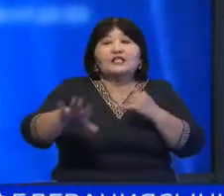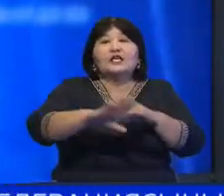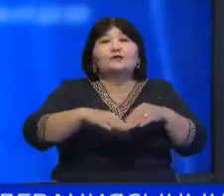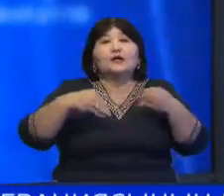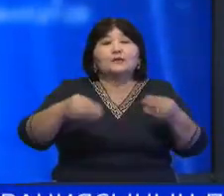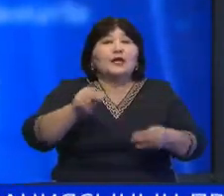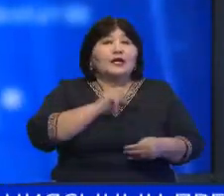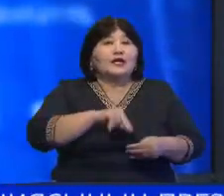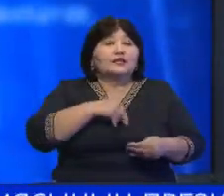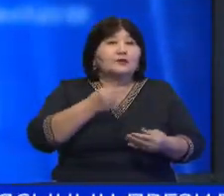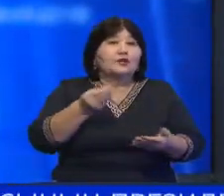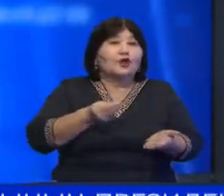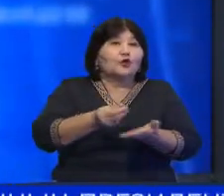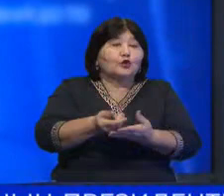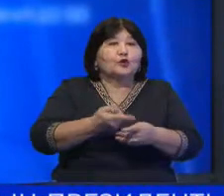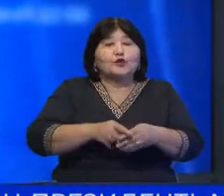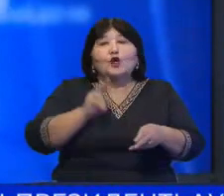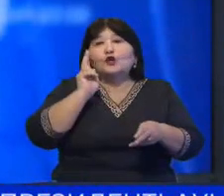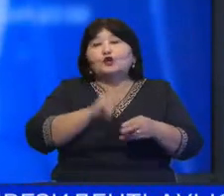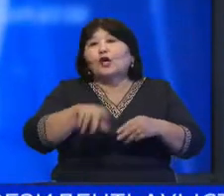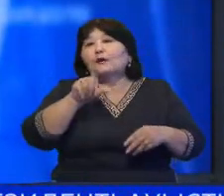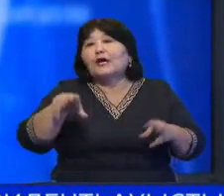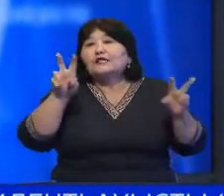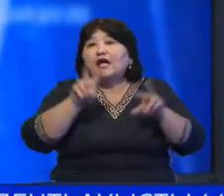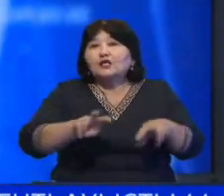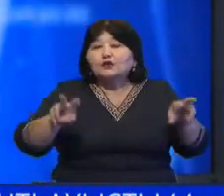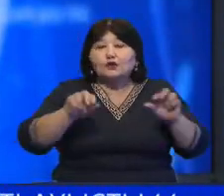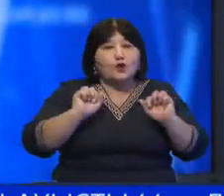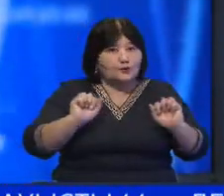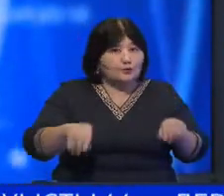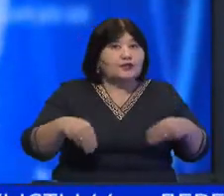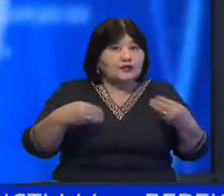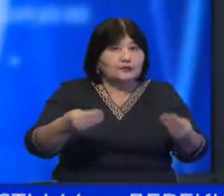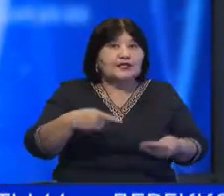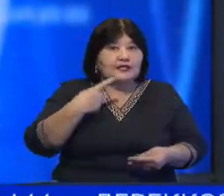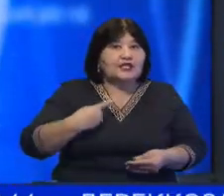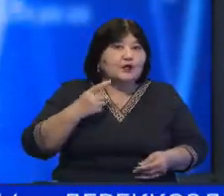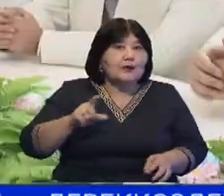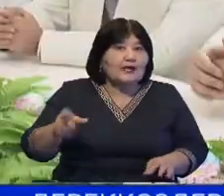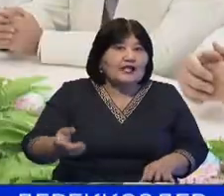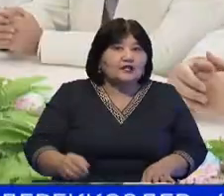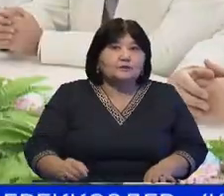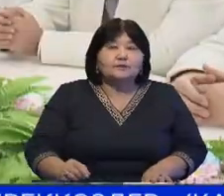беру, қызметтердің құнын төлеу, сондай-ақ жоғалып кеткен адамдарды іздеуге мүмкіндік береді дейді мамандар.